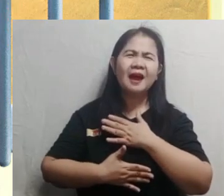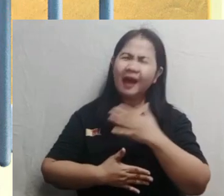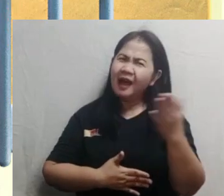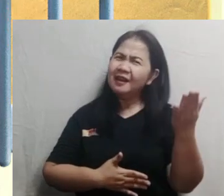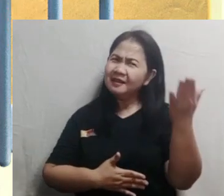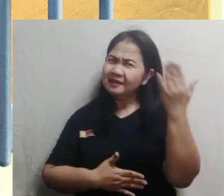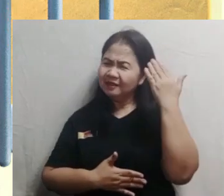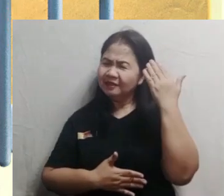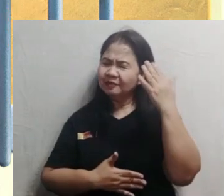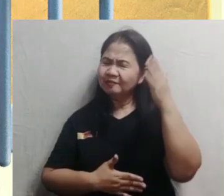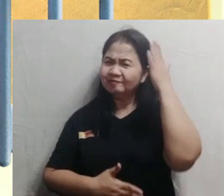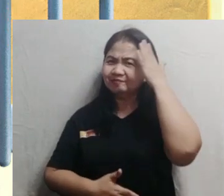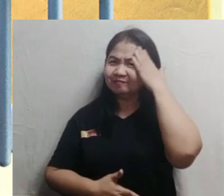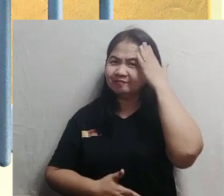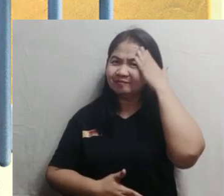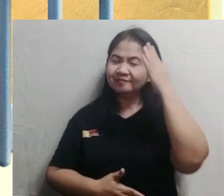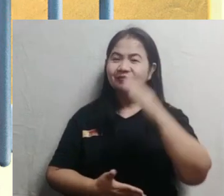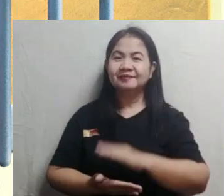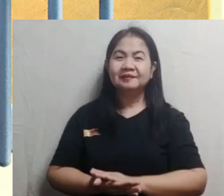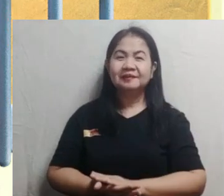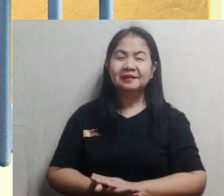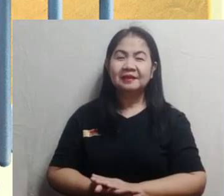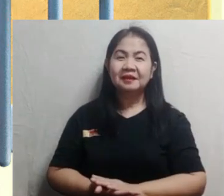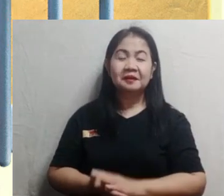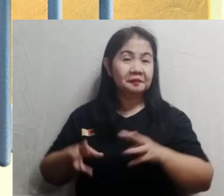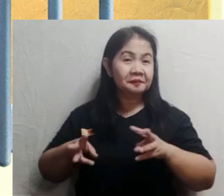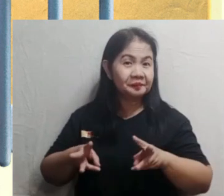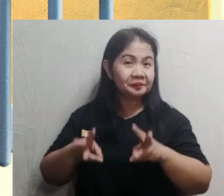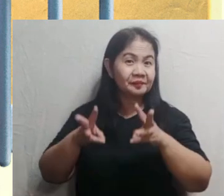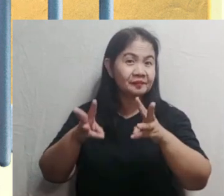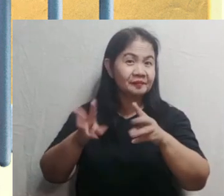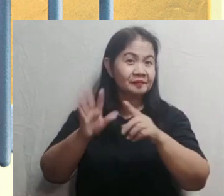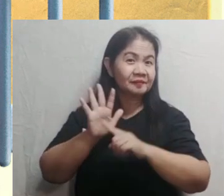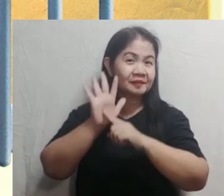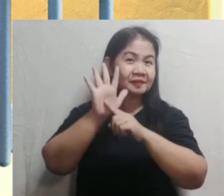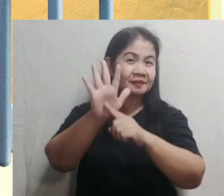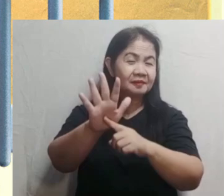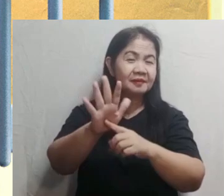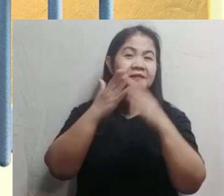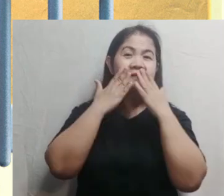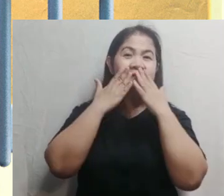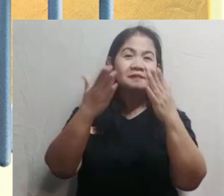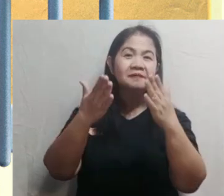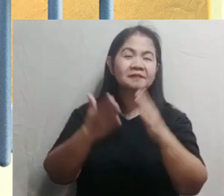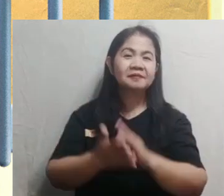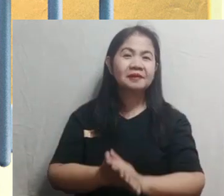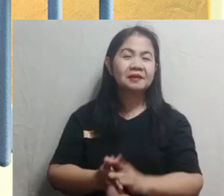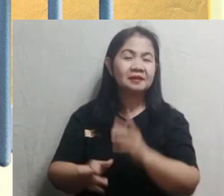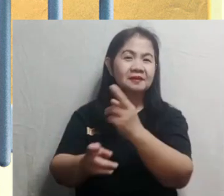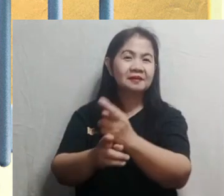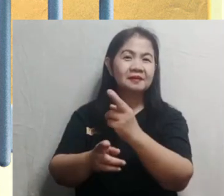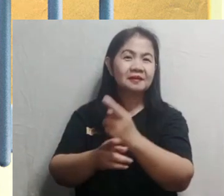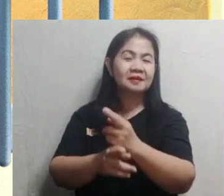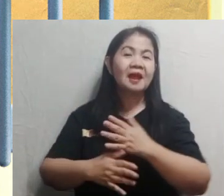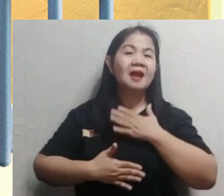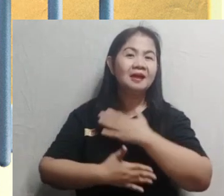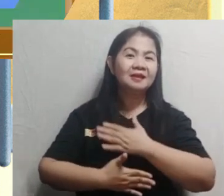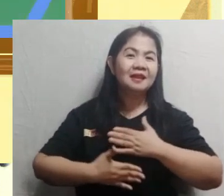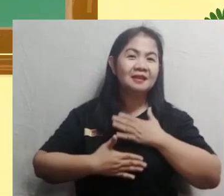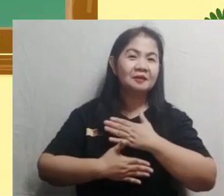alamin ang mga paraan na nagpapakita ng pasasalamat sa karapatang tinatamasa.